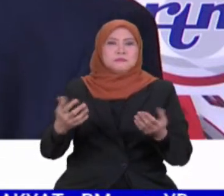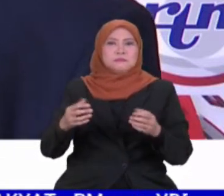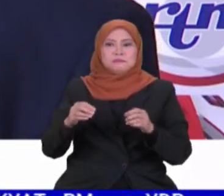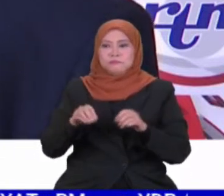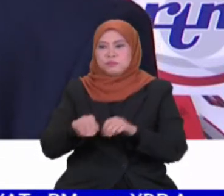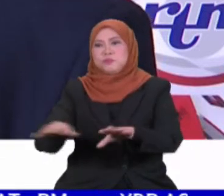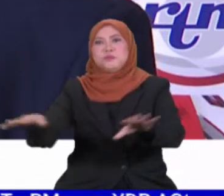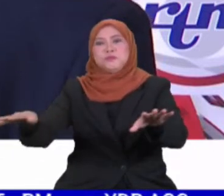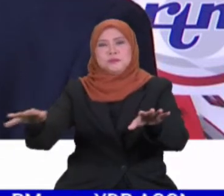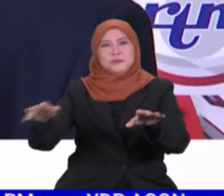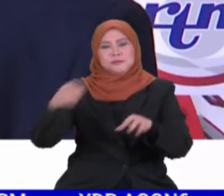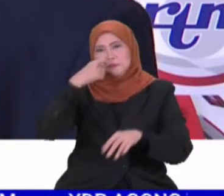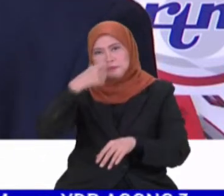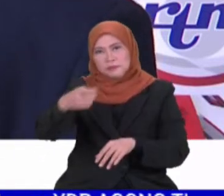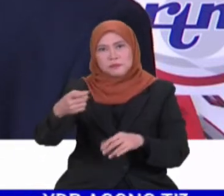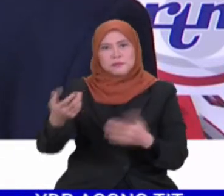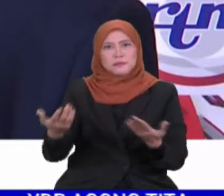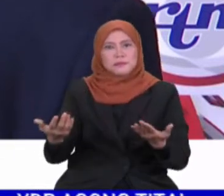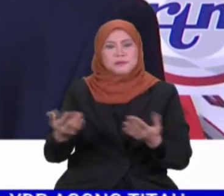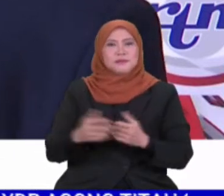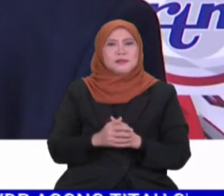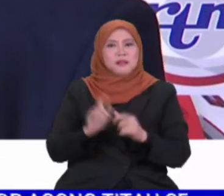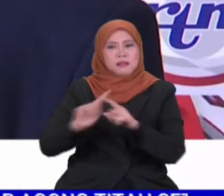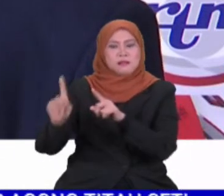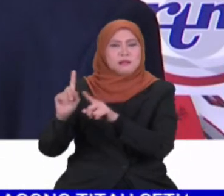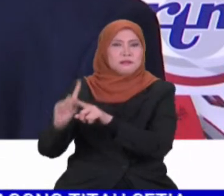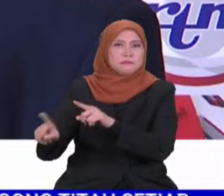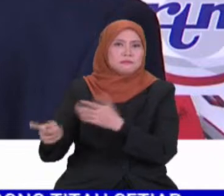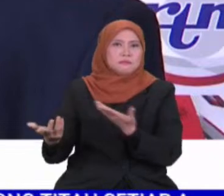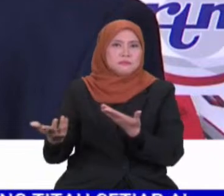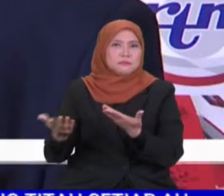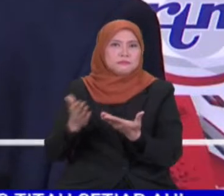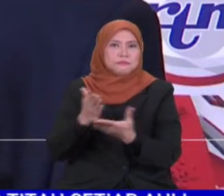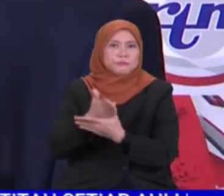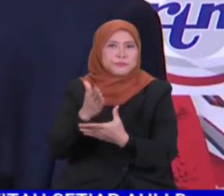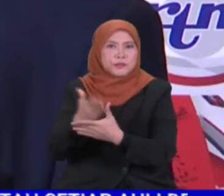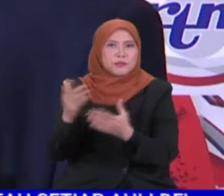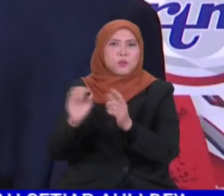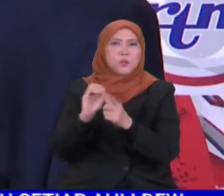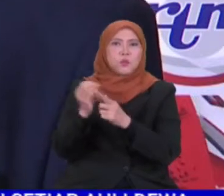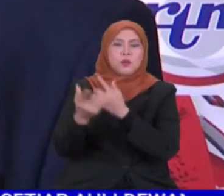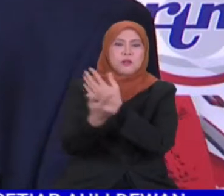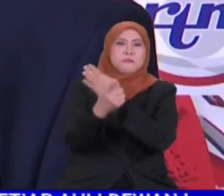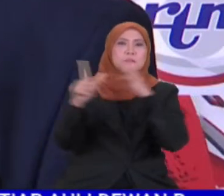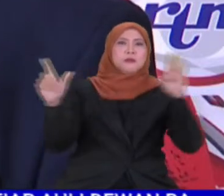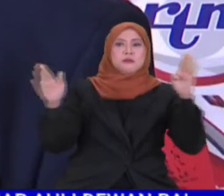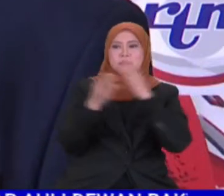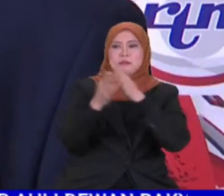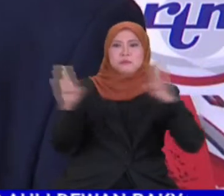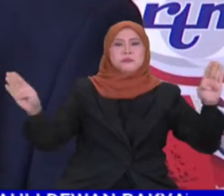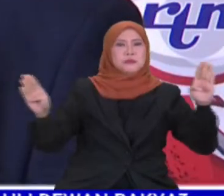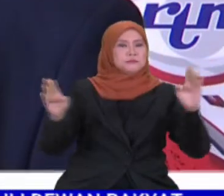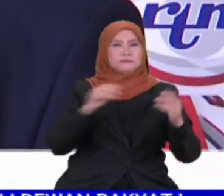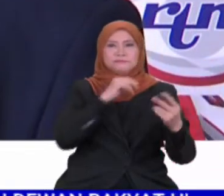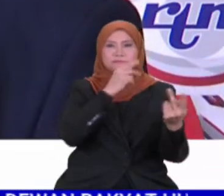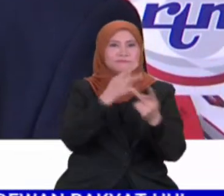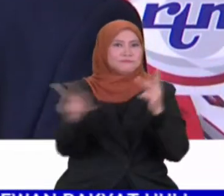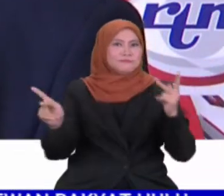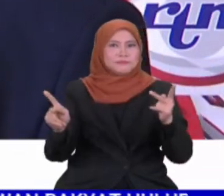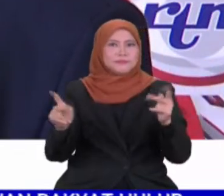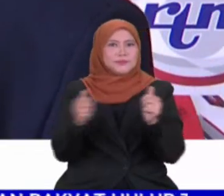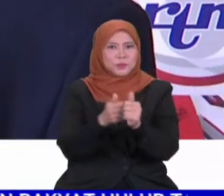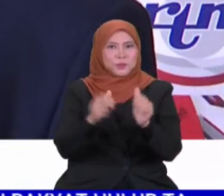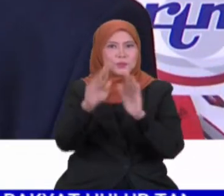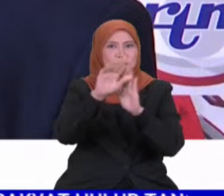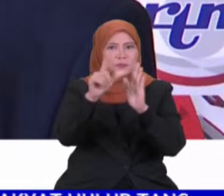subversi ancaman-ancaman berbentuk radikal ancaman-ancaman berbentuk liberal yang ketaluan yang tidak sesuai dengan kerangka pelang persekutuan